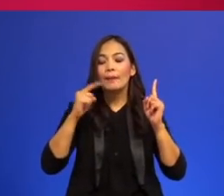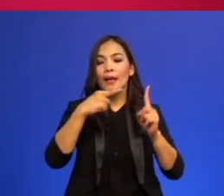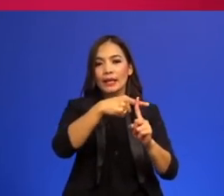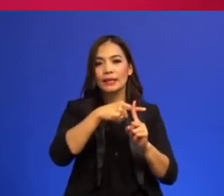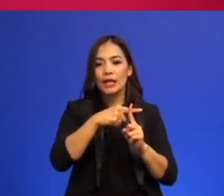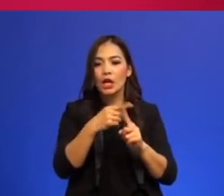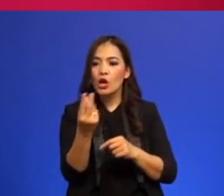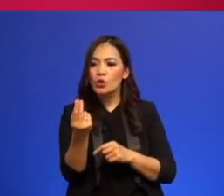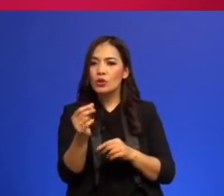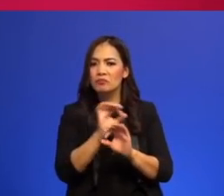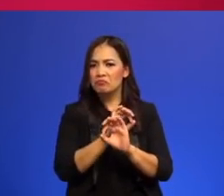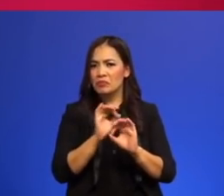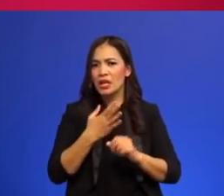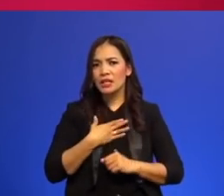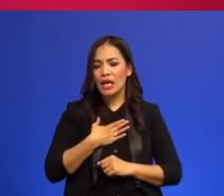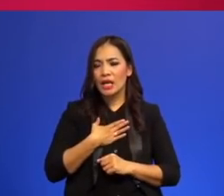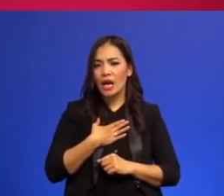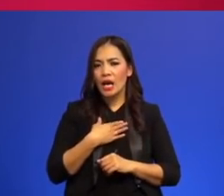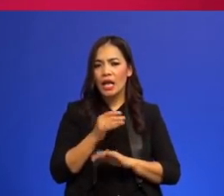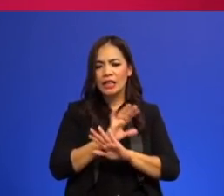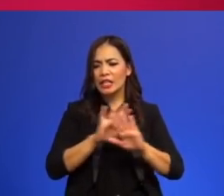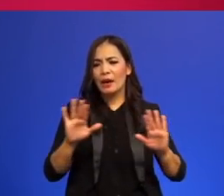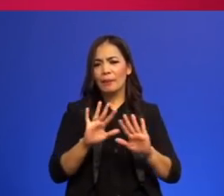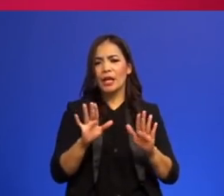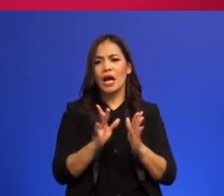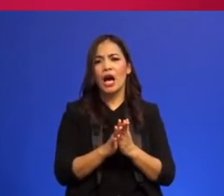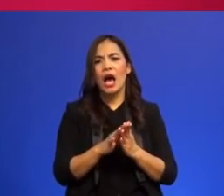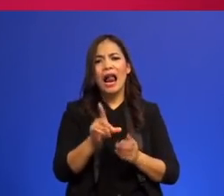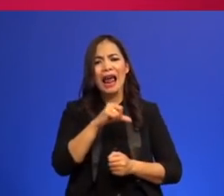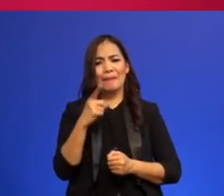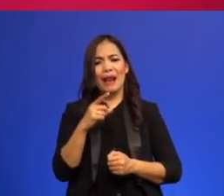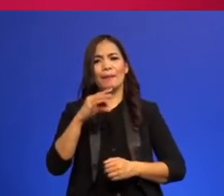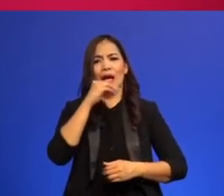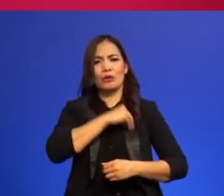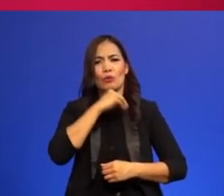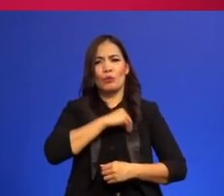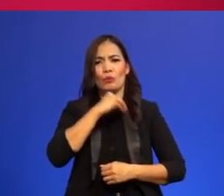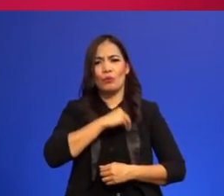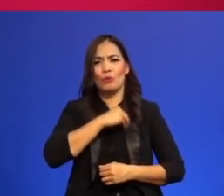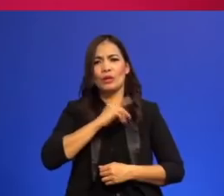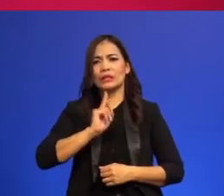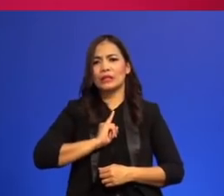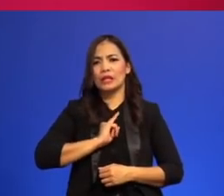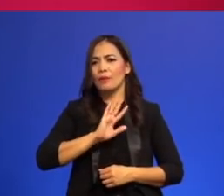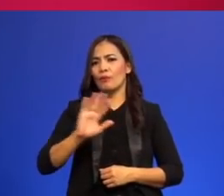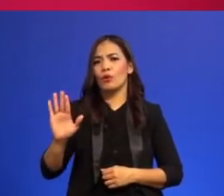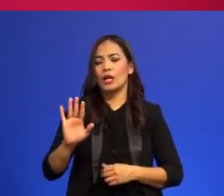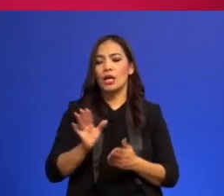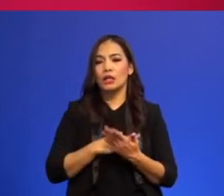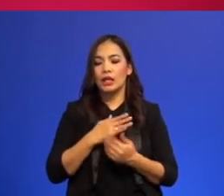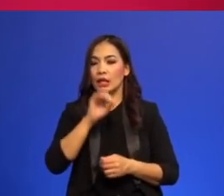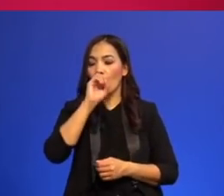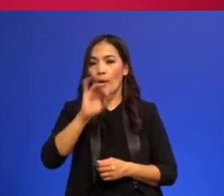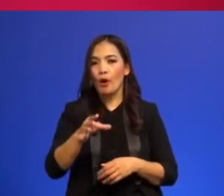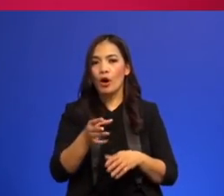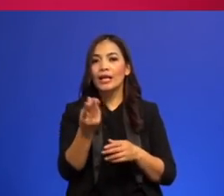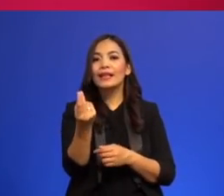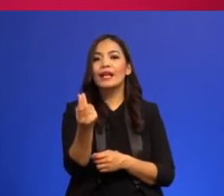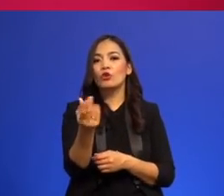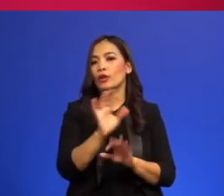Makanya uang saya tidak pernah bisa betah. Bukan, saya bukan lagi malam dana ini.